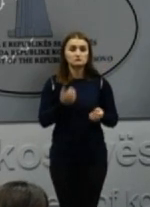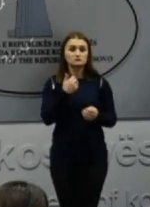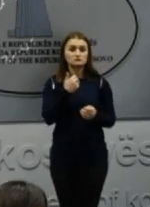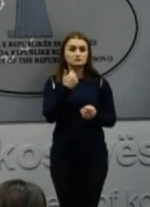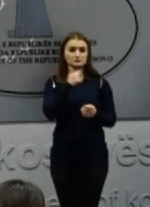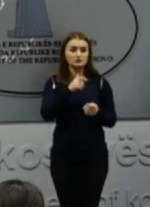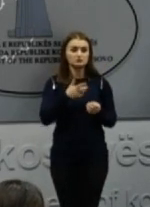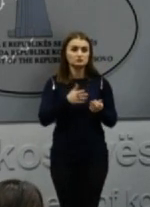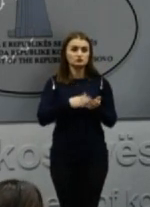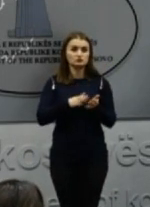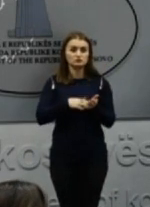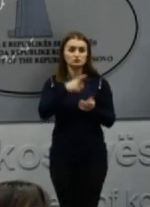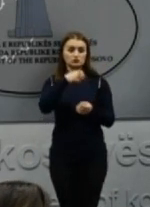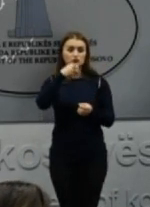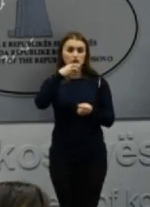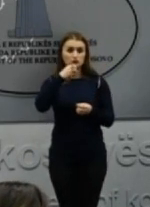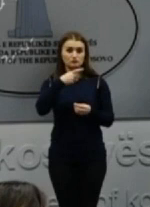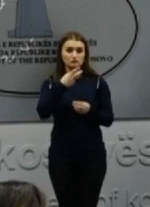blejnë keku me